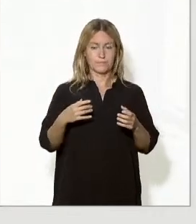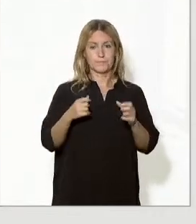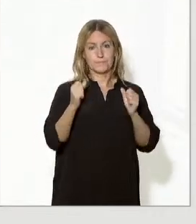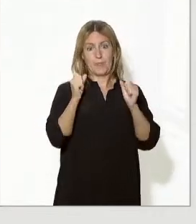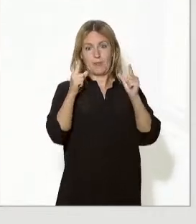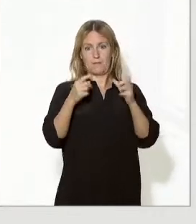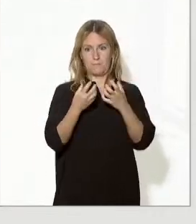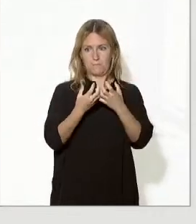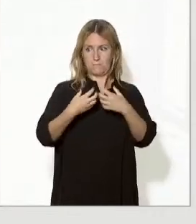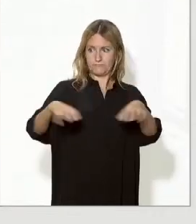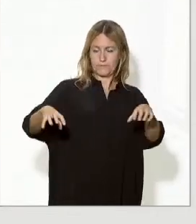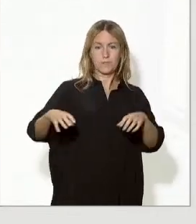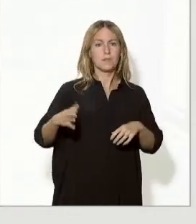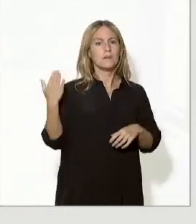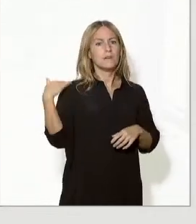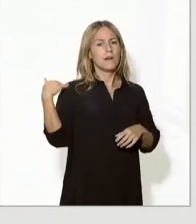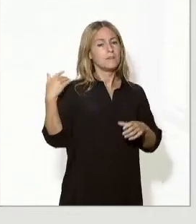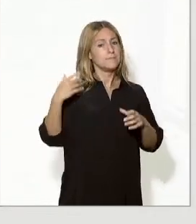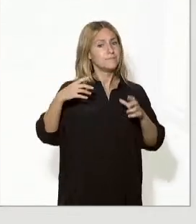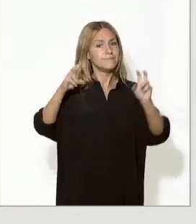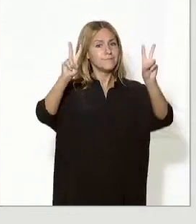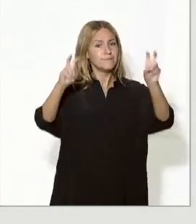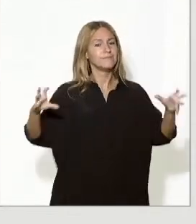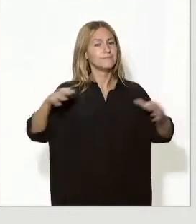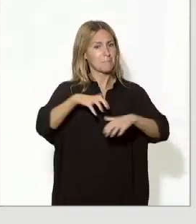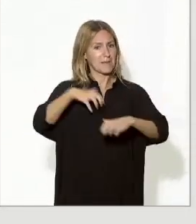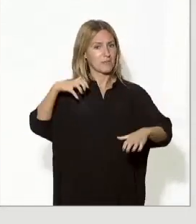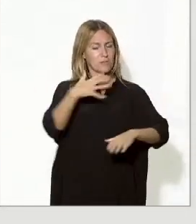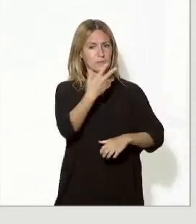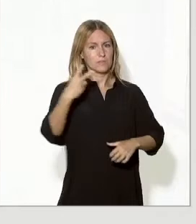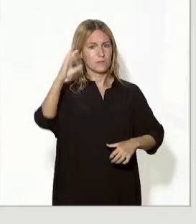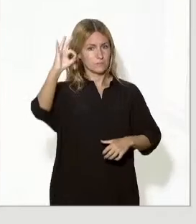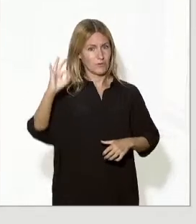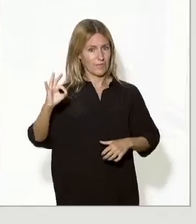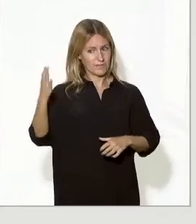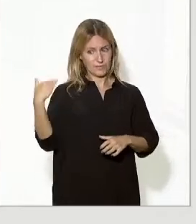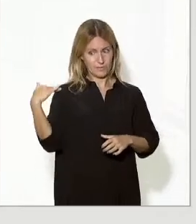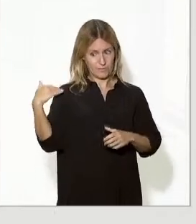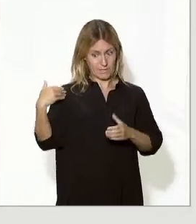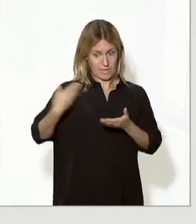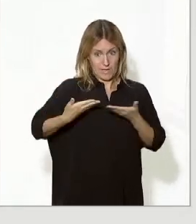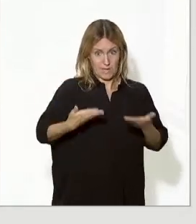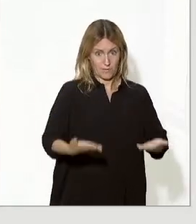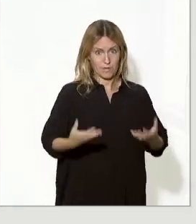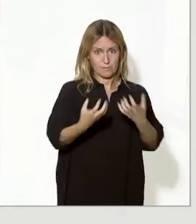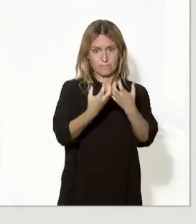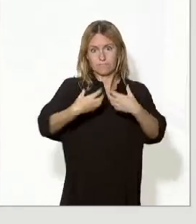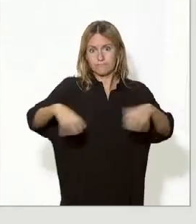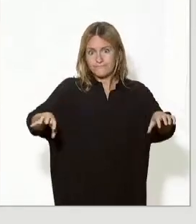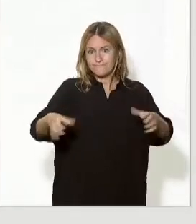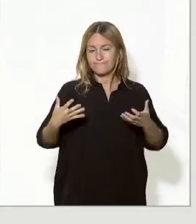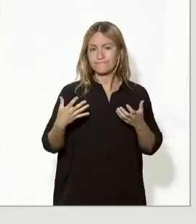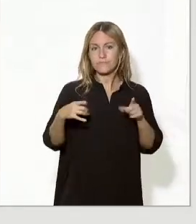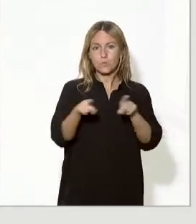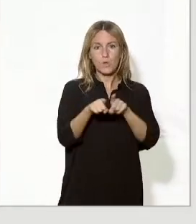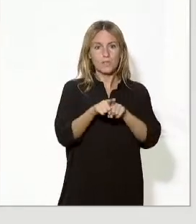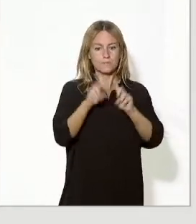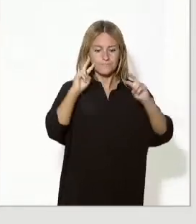del 52%, de la que ara en aquest moment queda un 30%? És a dir, hi ha algun punt